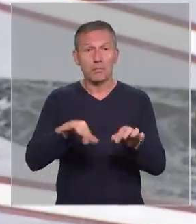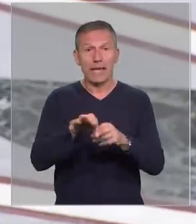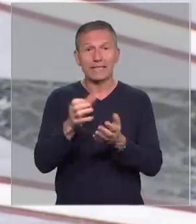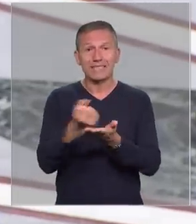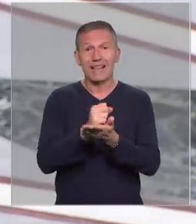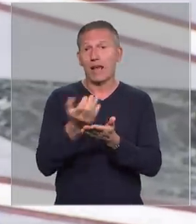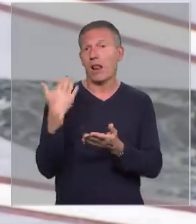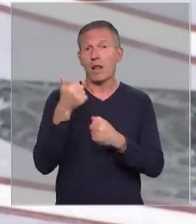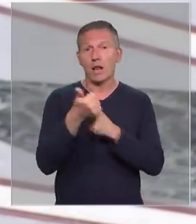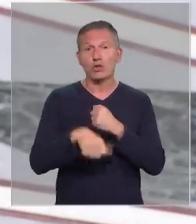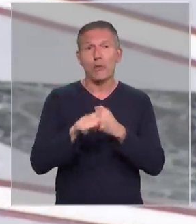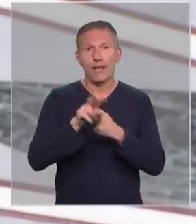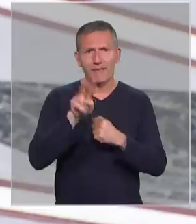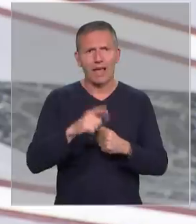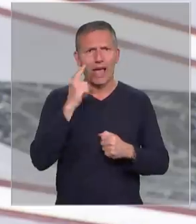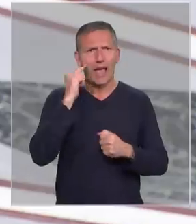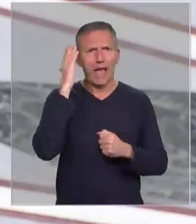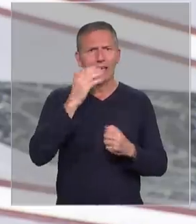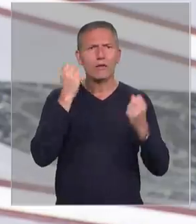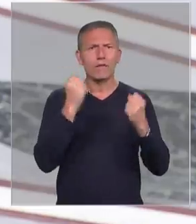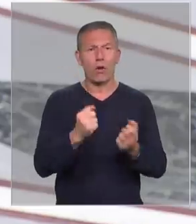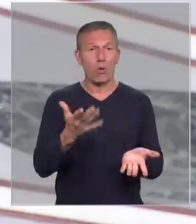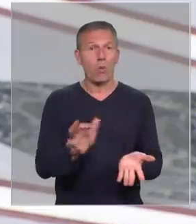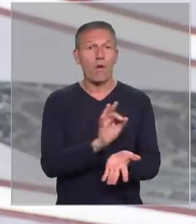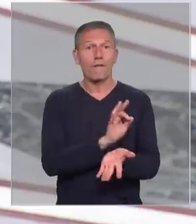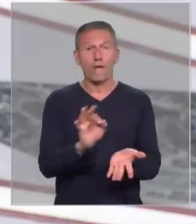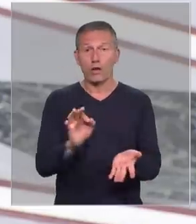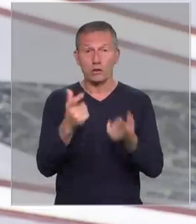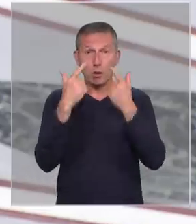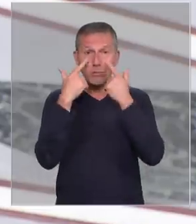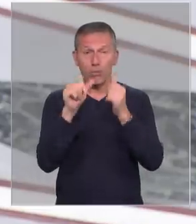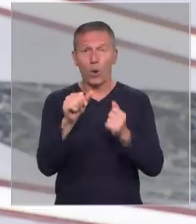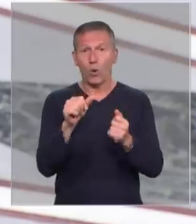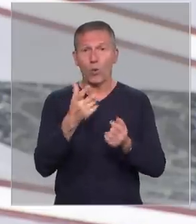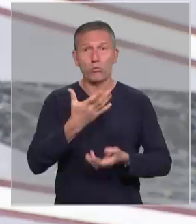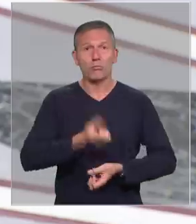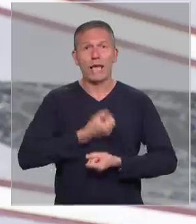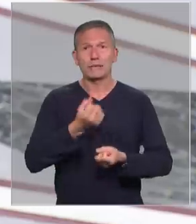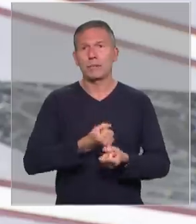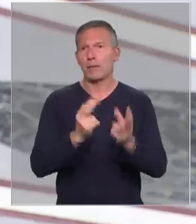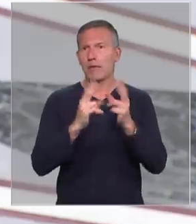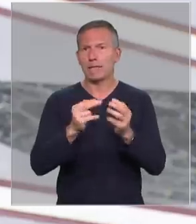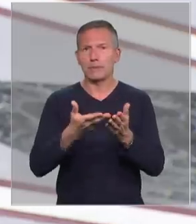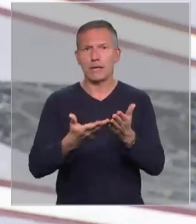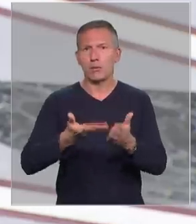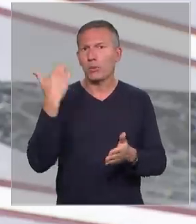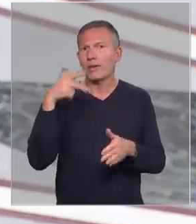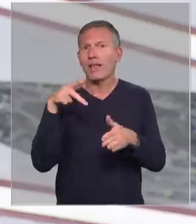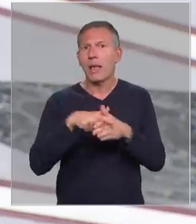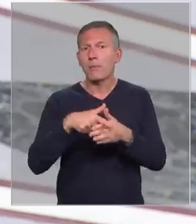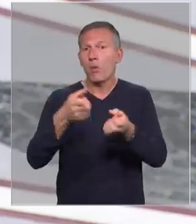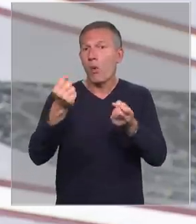dernière nous inquiètent, oui. Et la France, je suis sûre que vous l'avez vu, s'est exprimée en ce sens depuis le début des